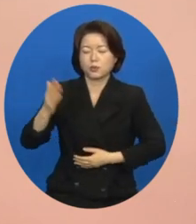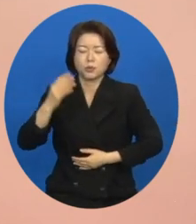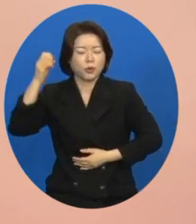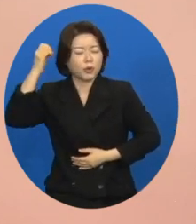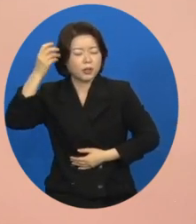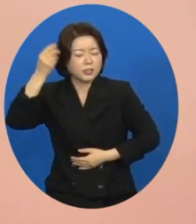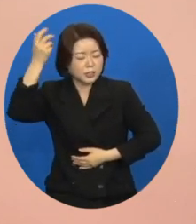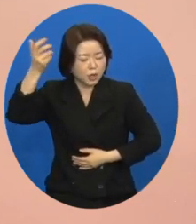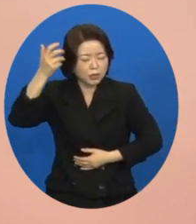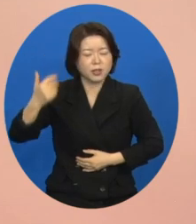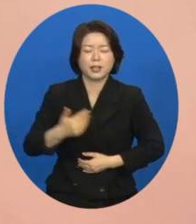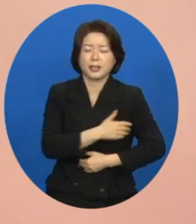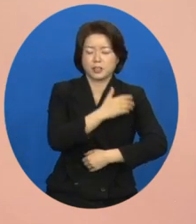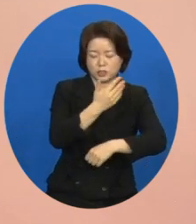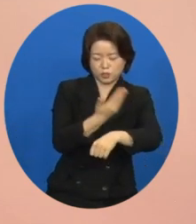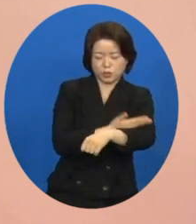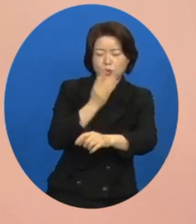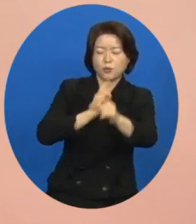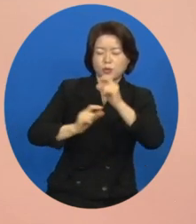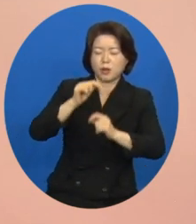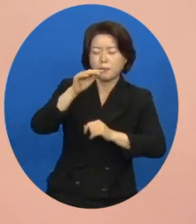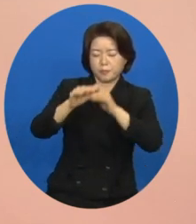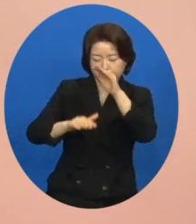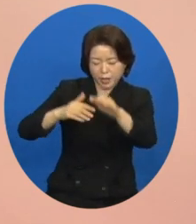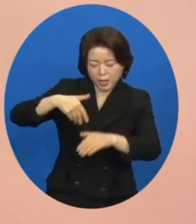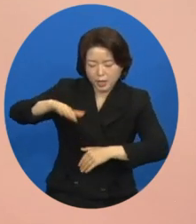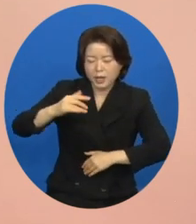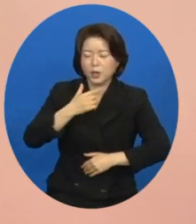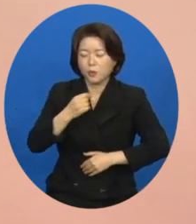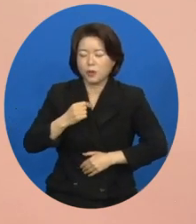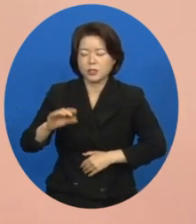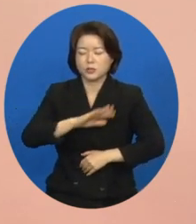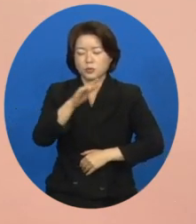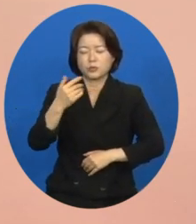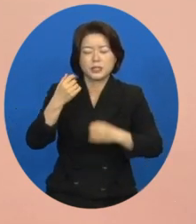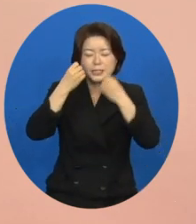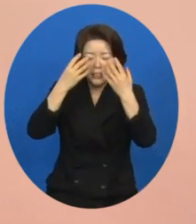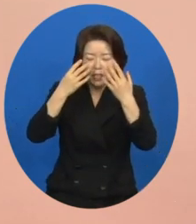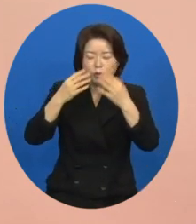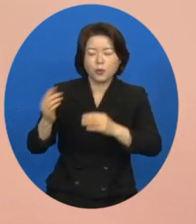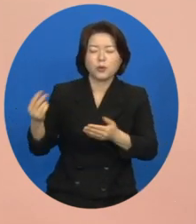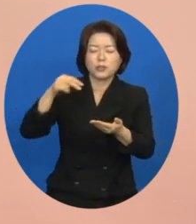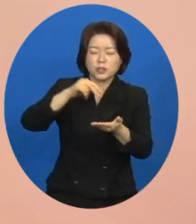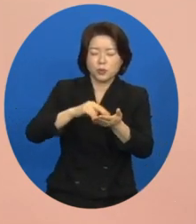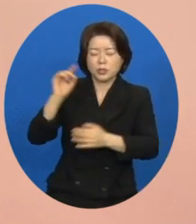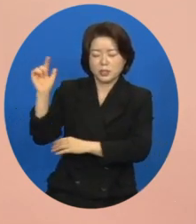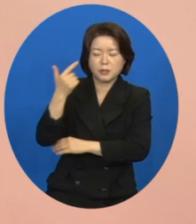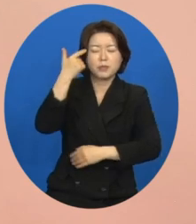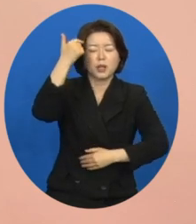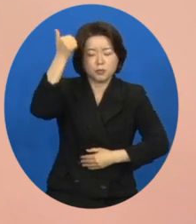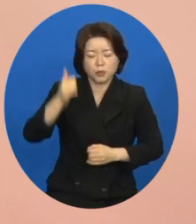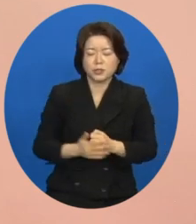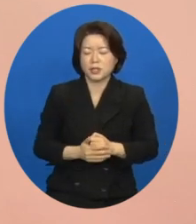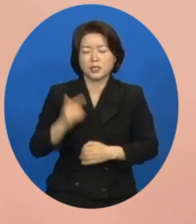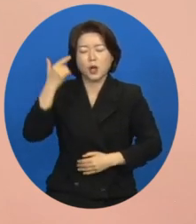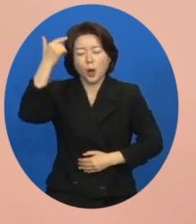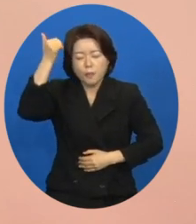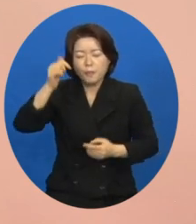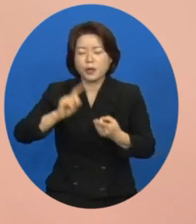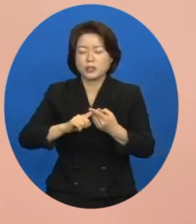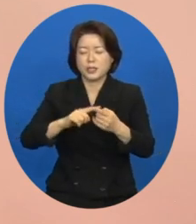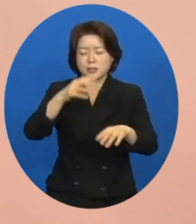능력으로 한 걸음 더 나아가길 원하시는 선한 목자교회에 새로 세우시는 김다희 목사님, 목사님을